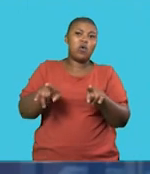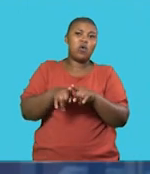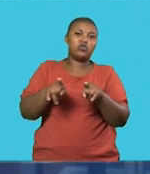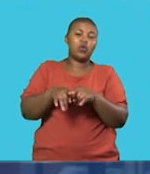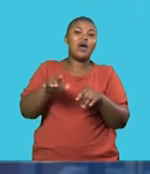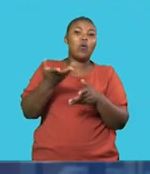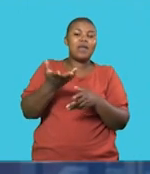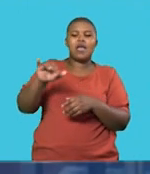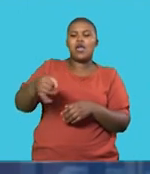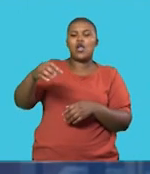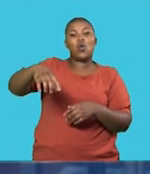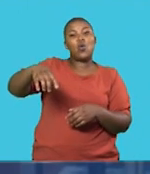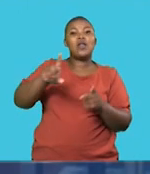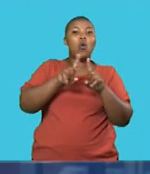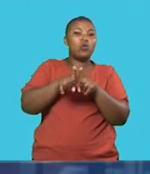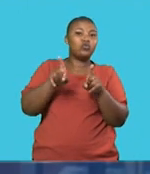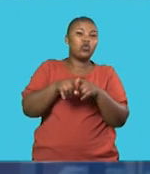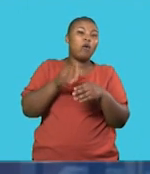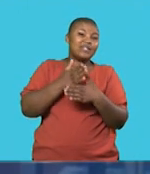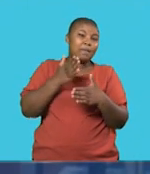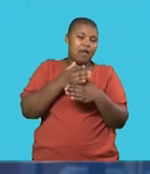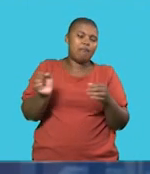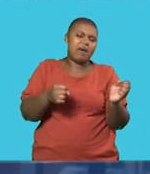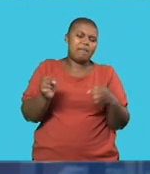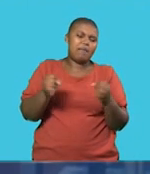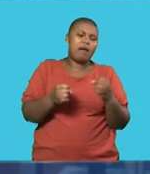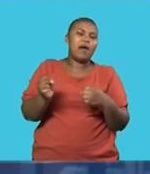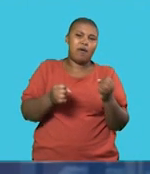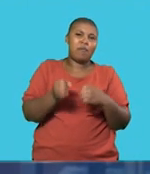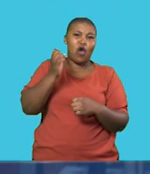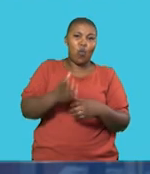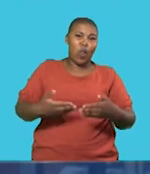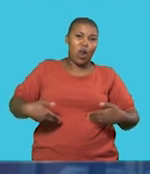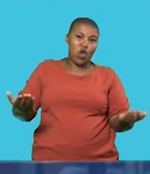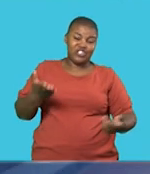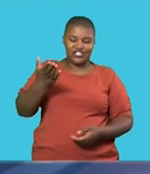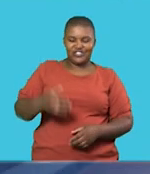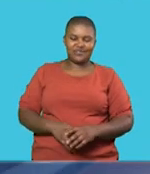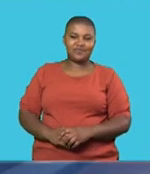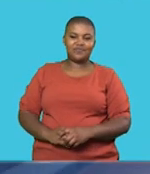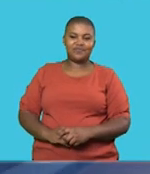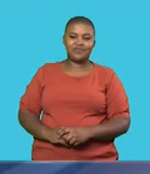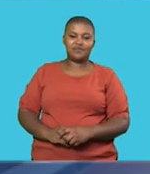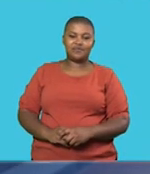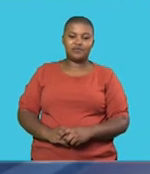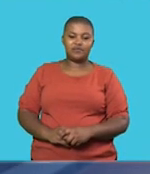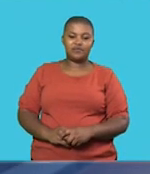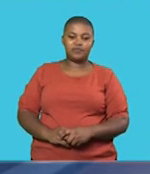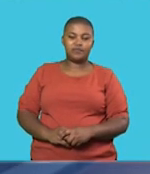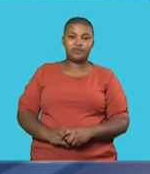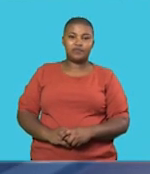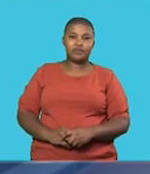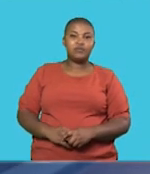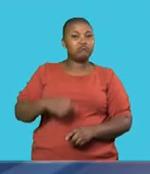dolobha wasegoli wathi amathuba emsebenzi azodaleka kakhulu ngokuvulwa nje kwale nxanxathela yezitolo. Siyakholwa ukuthi siwu City